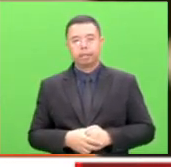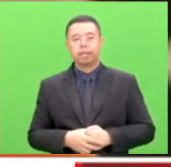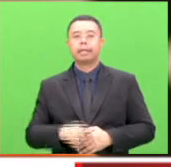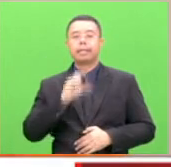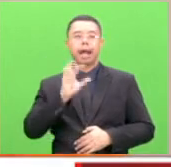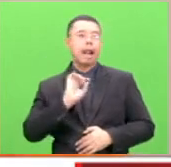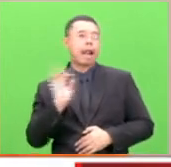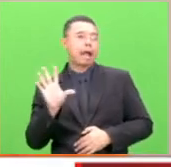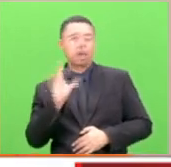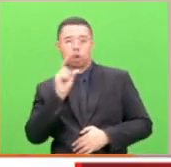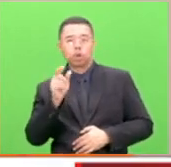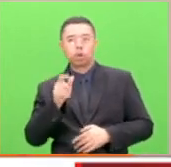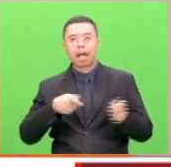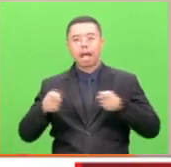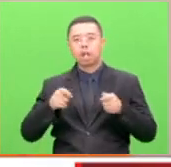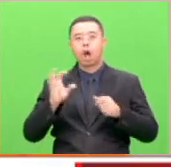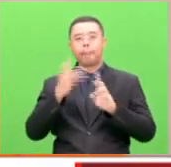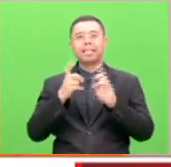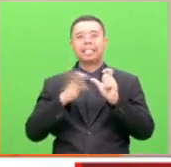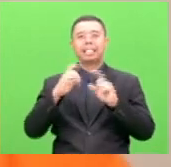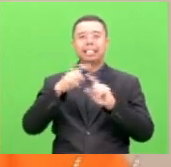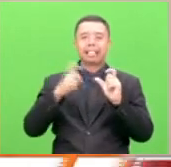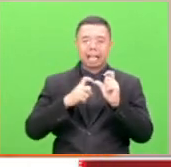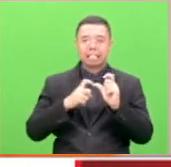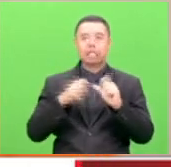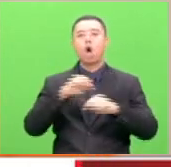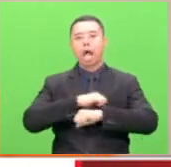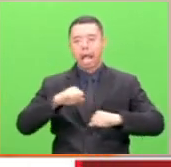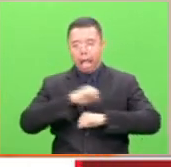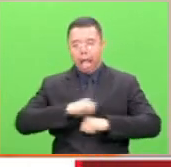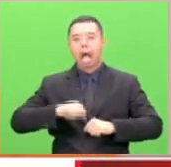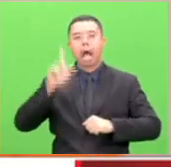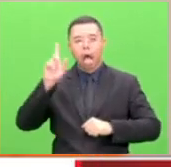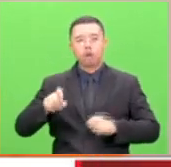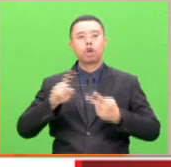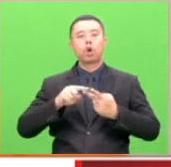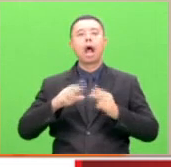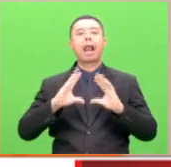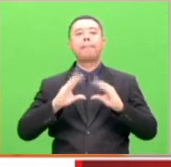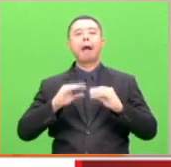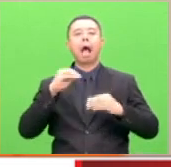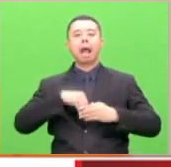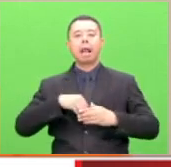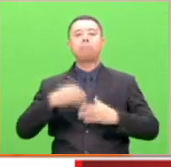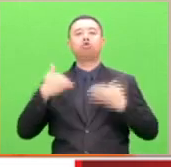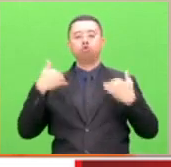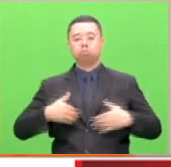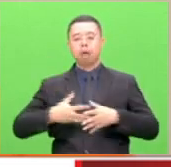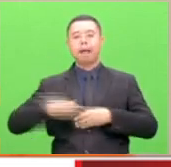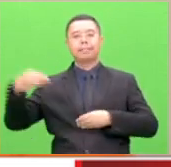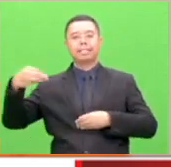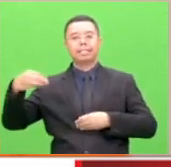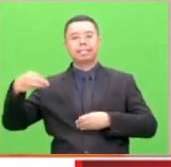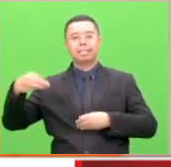Cara lain mengatasi obesitas selain olahraga, kemudian dengan mengatur diet, adalah dengan mengambil lemak yang ada di badan, yaitu dengan